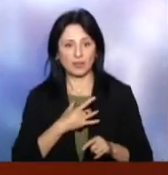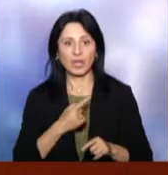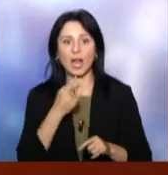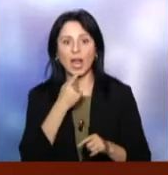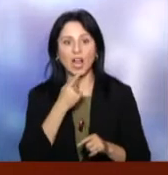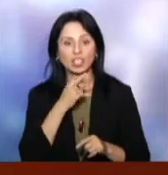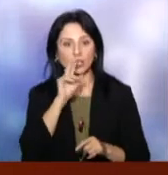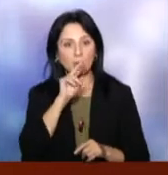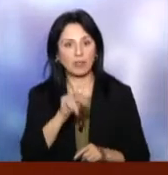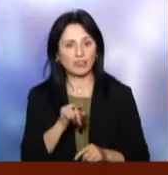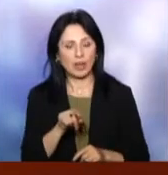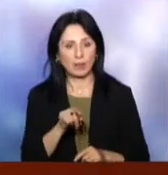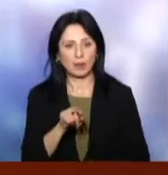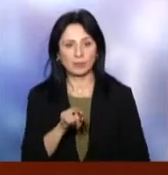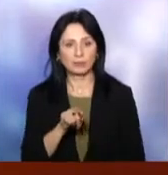გაგიჭირდათ მეტყველება.